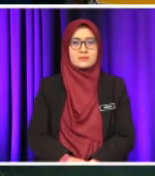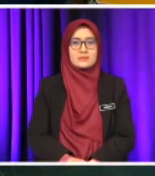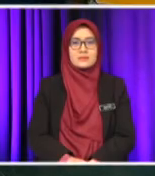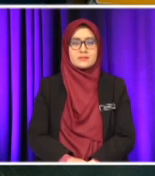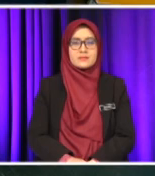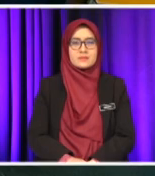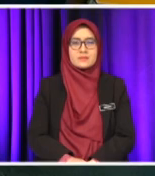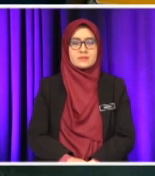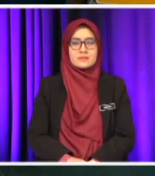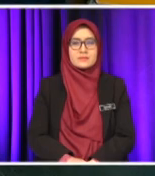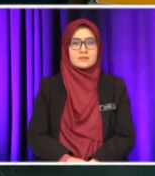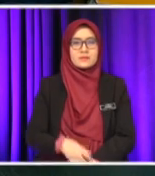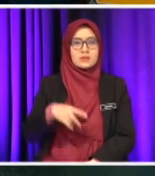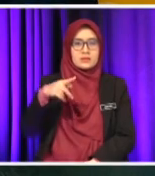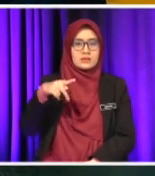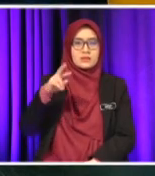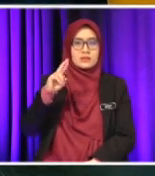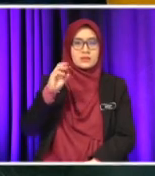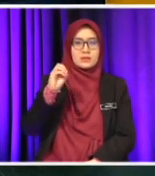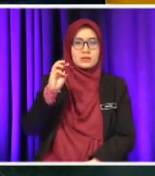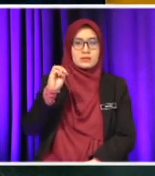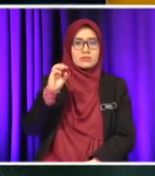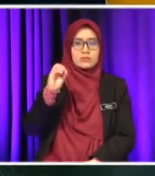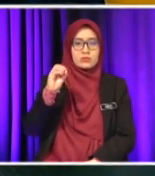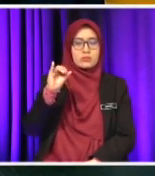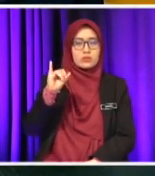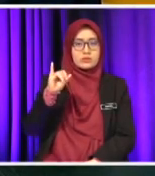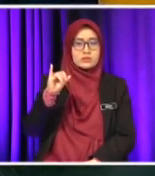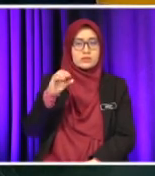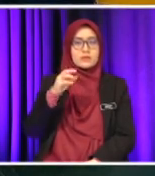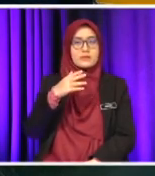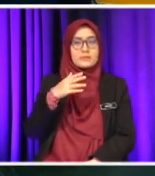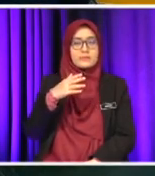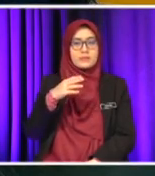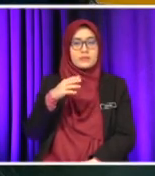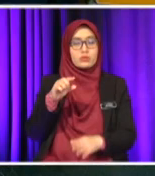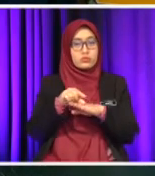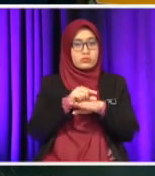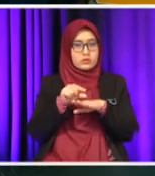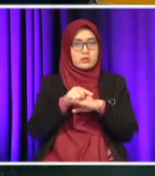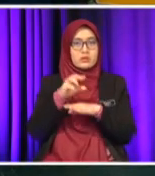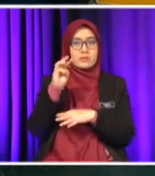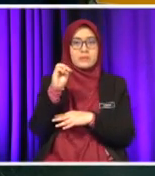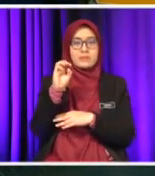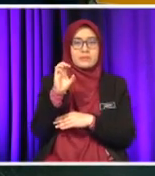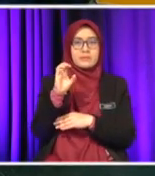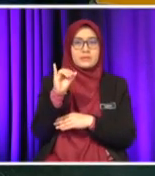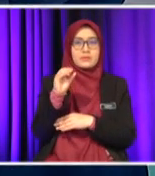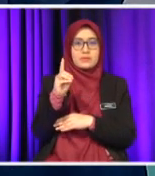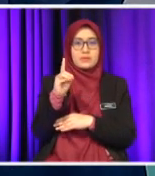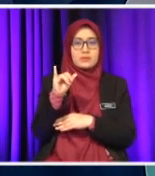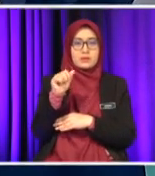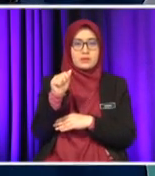media sosial mungkin lebih menggunakan eh kaidah atau iklan dan Mamuju